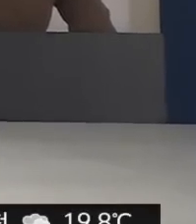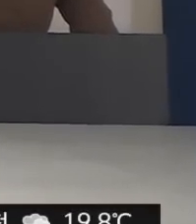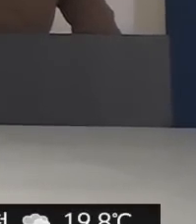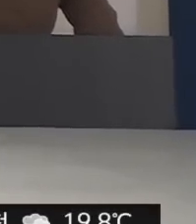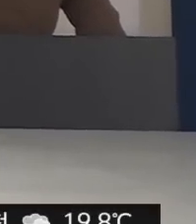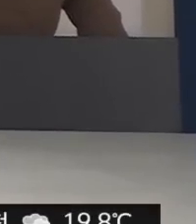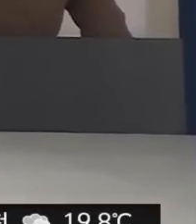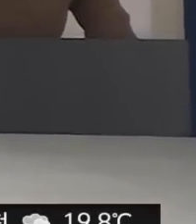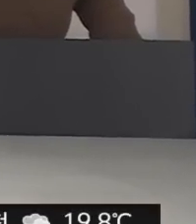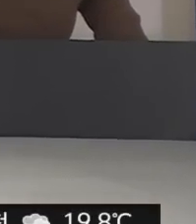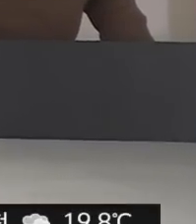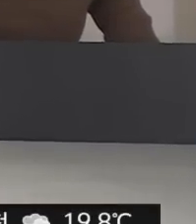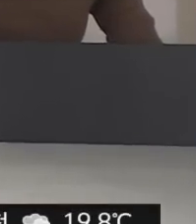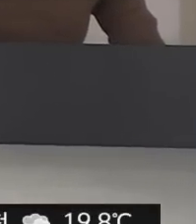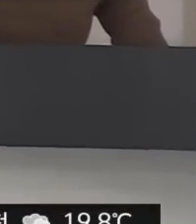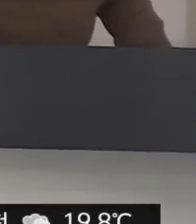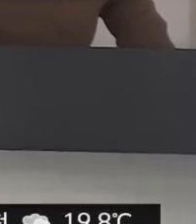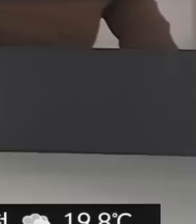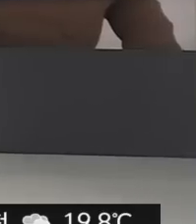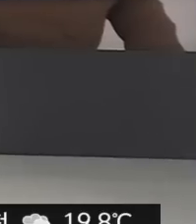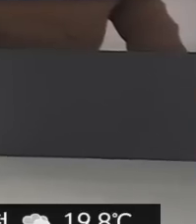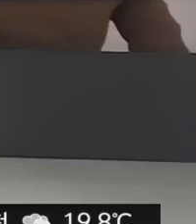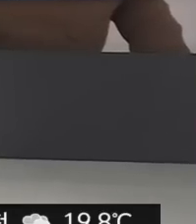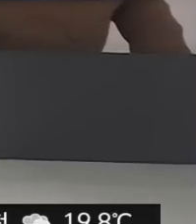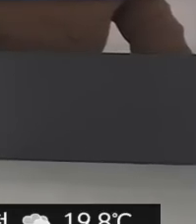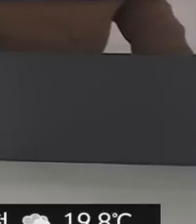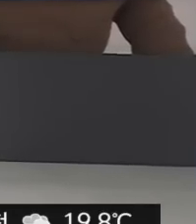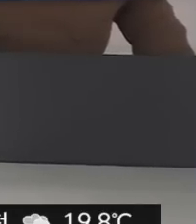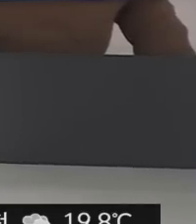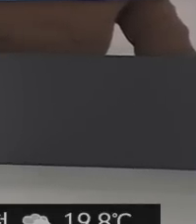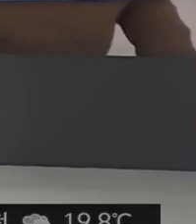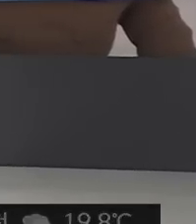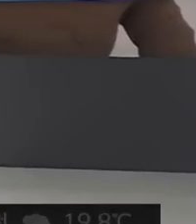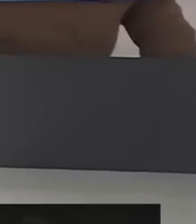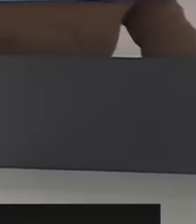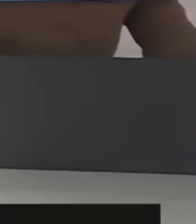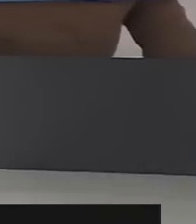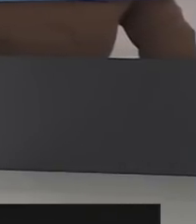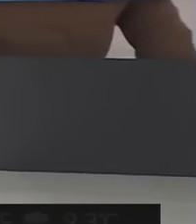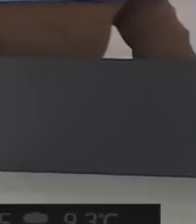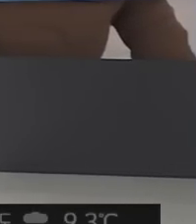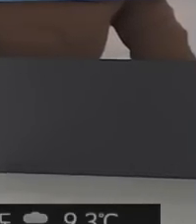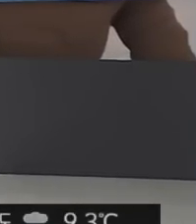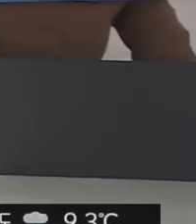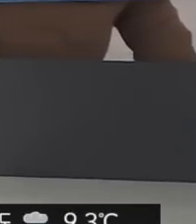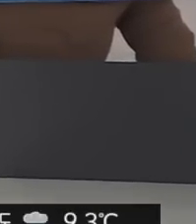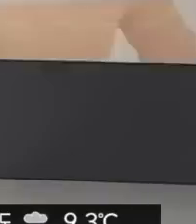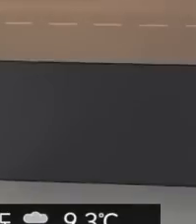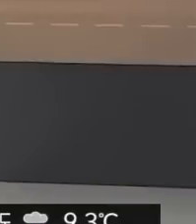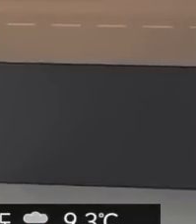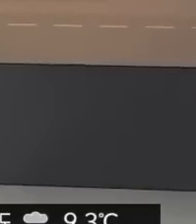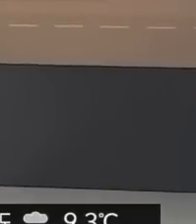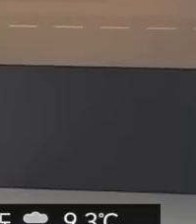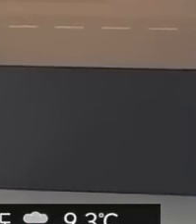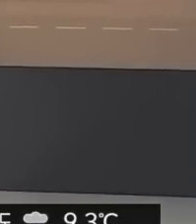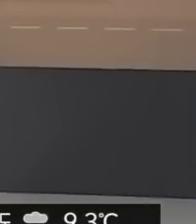이른바 소확행을 추구하는 저 울체커가 선점해 놓은 자리가 있죠. 바로 다정회 공식 톡파원입니다.